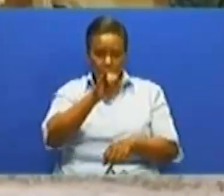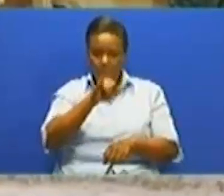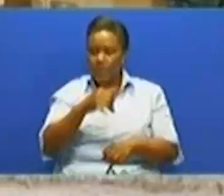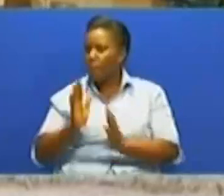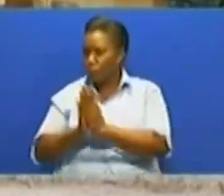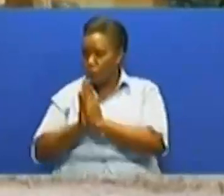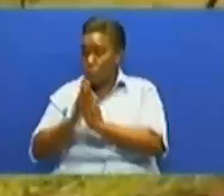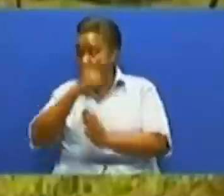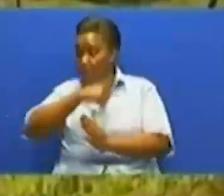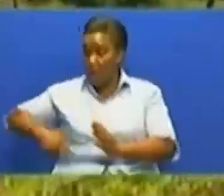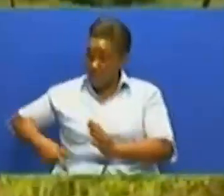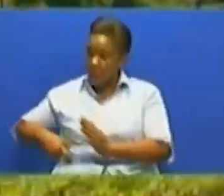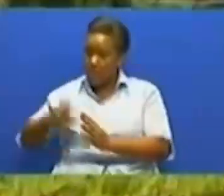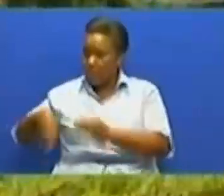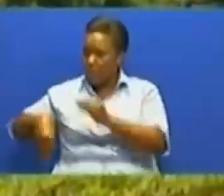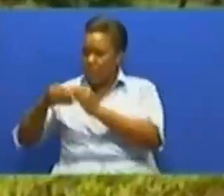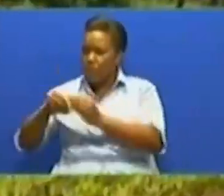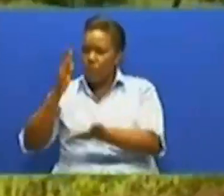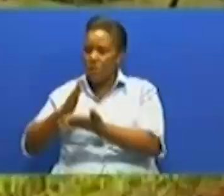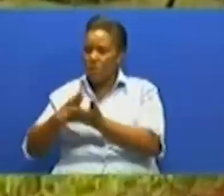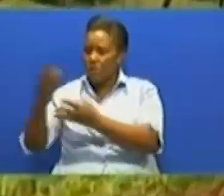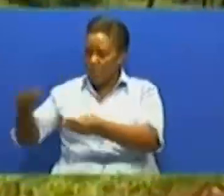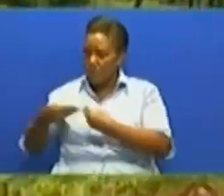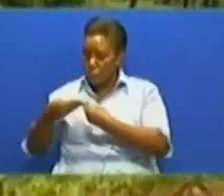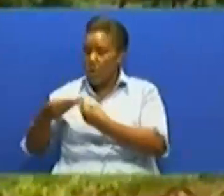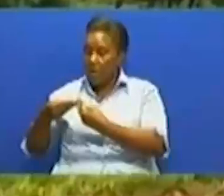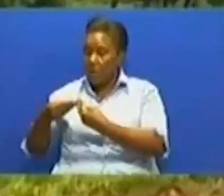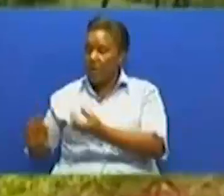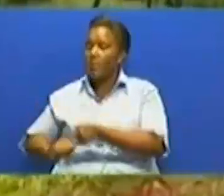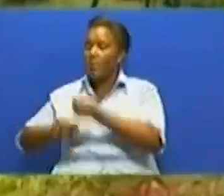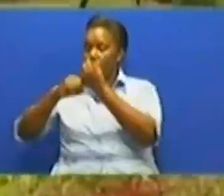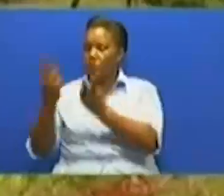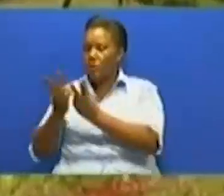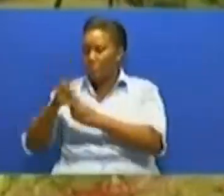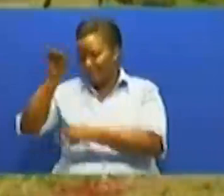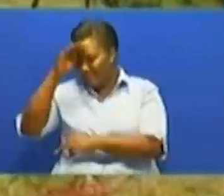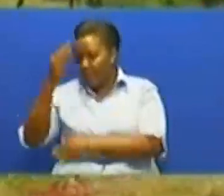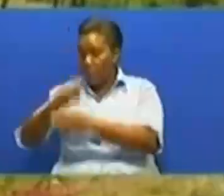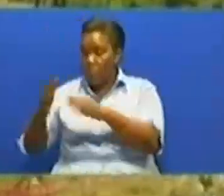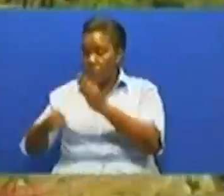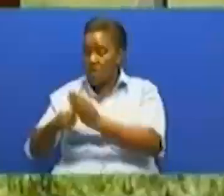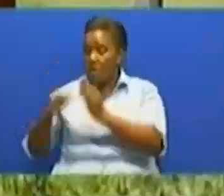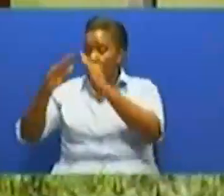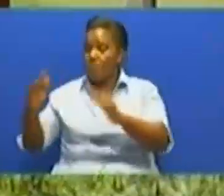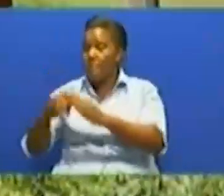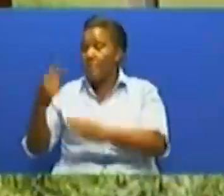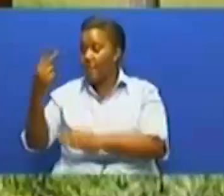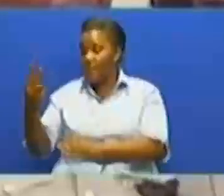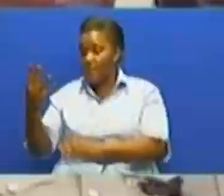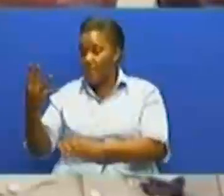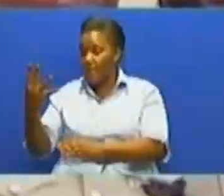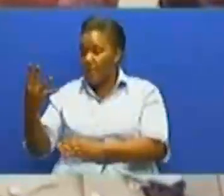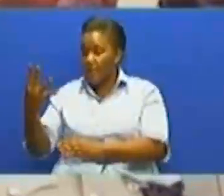jeshi hilo kuimarisha miundombinu yake mbalimbali, ikiwemo mradi wa ujenzi wa nyumba 400 za makazi ya askari zilizojengwa nchi